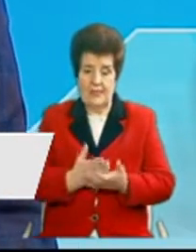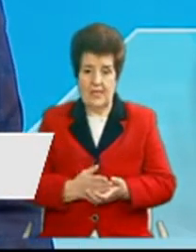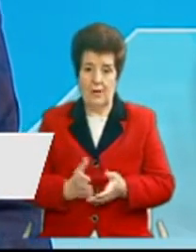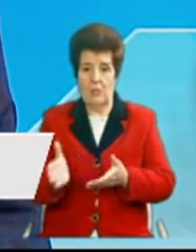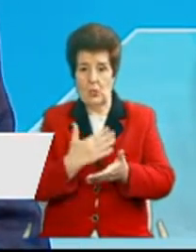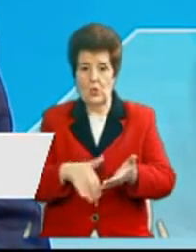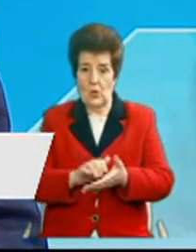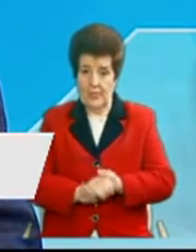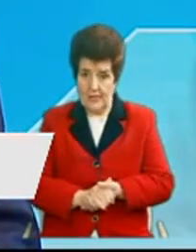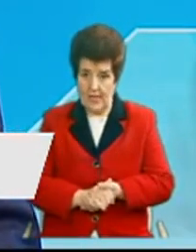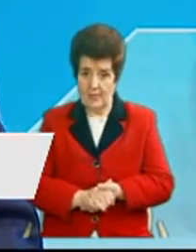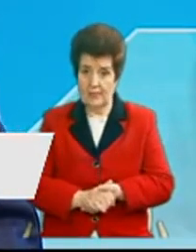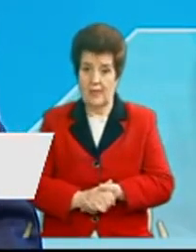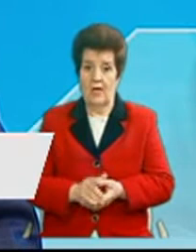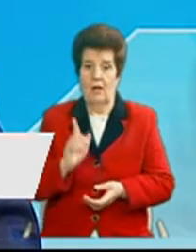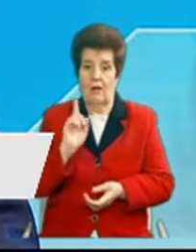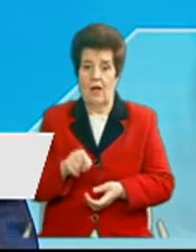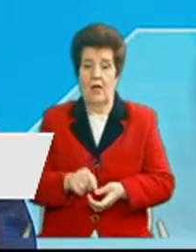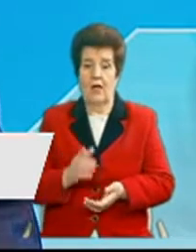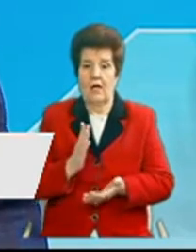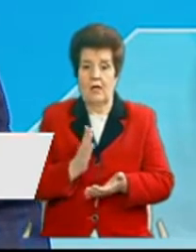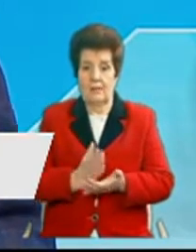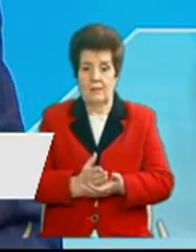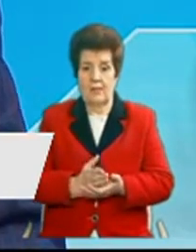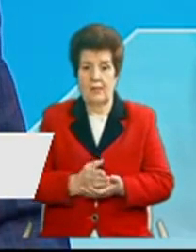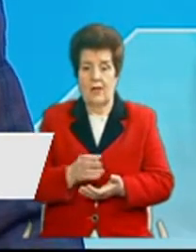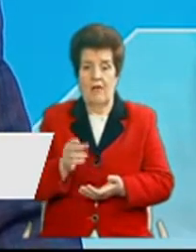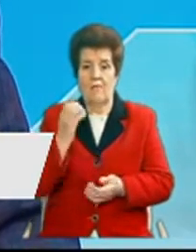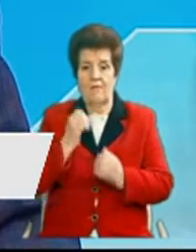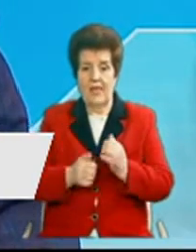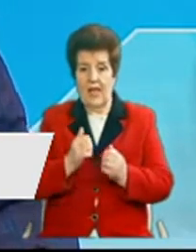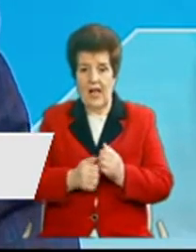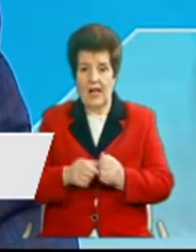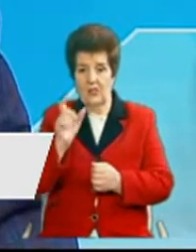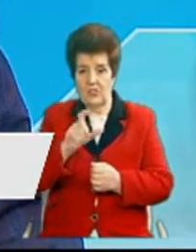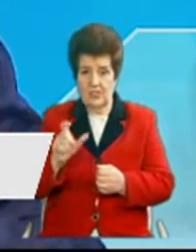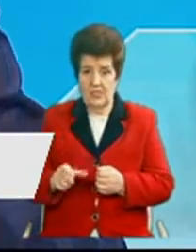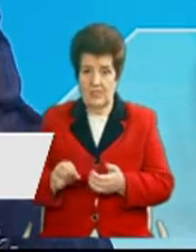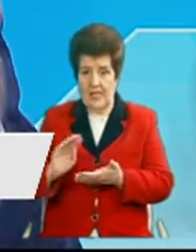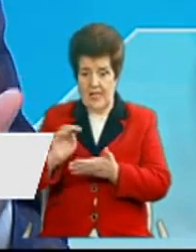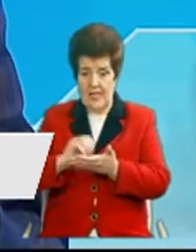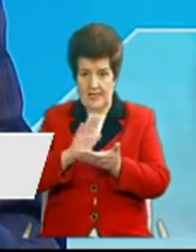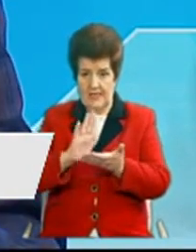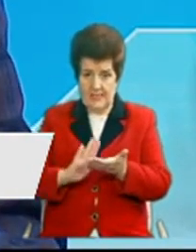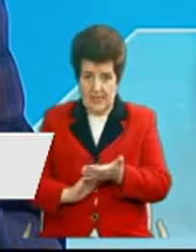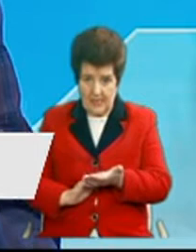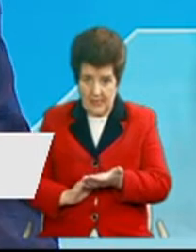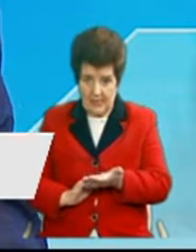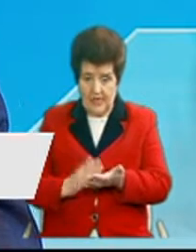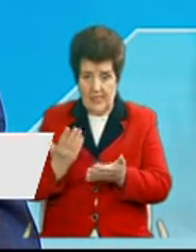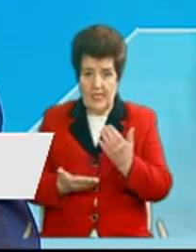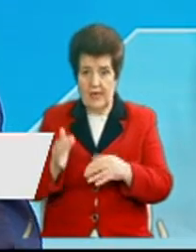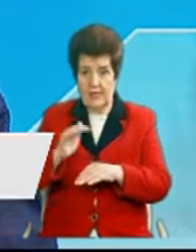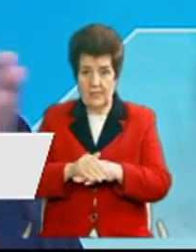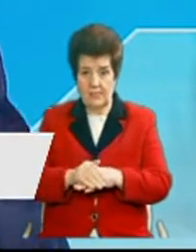sunt unicul candidat chiar care facem și fișa epidemiologică. Deci fiecare cetățean este înscris că dacă se depistează un caz să